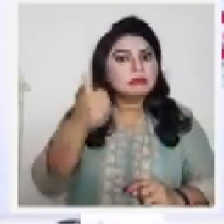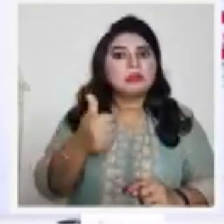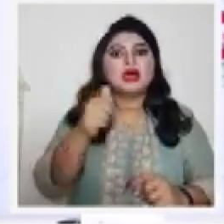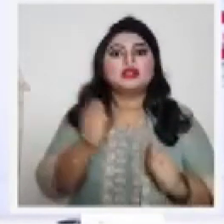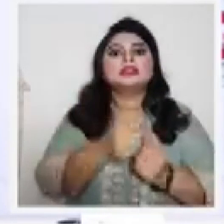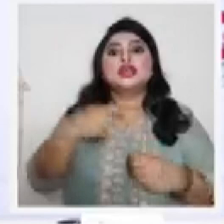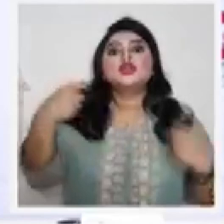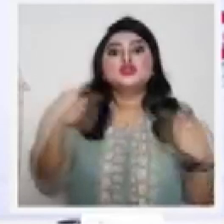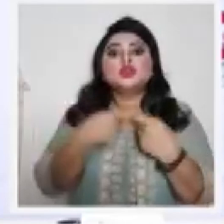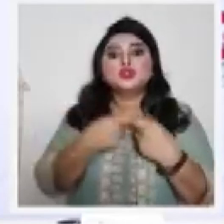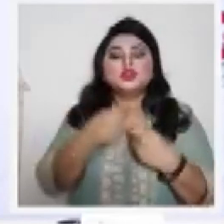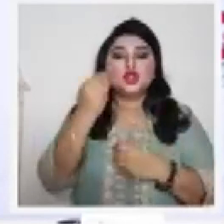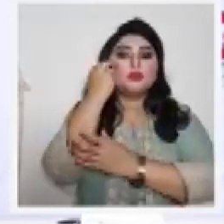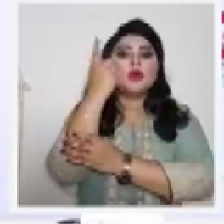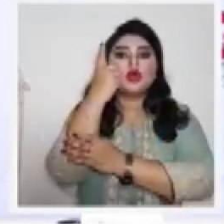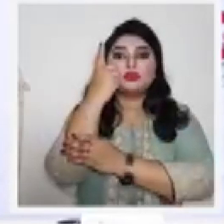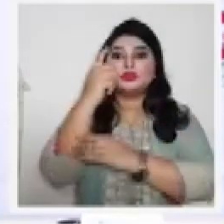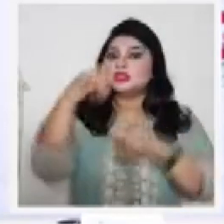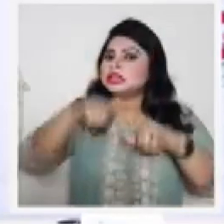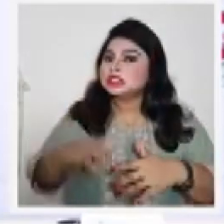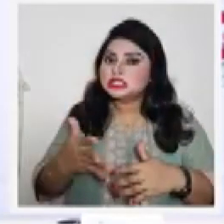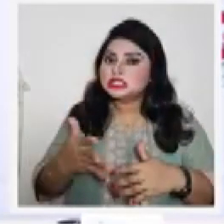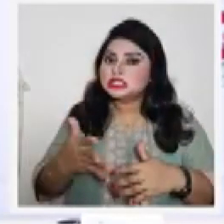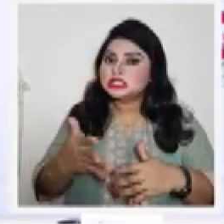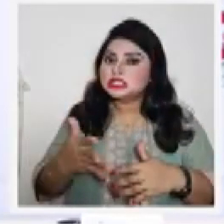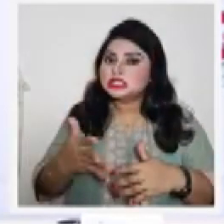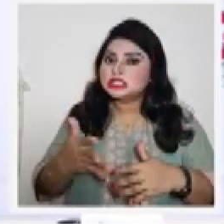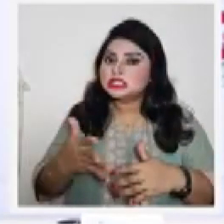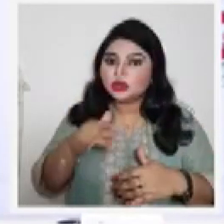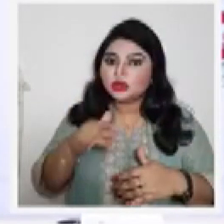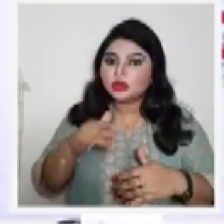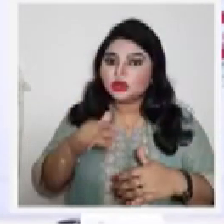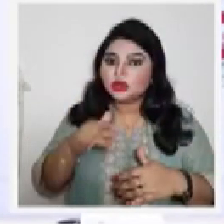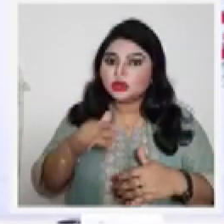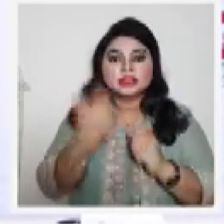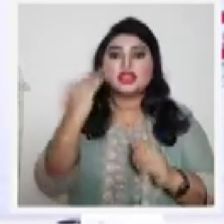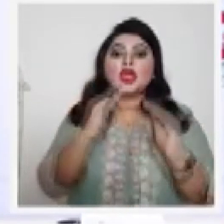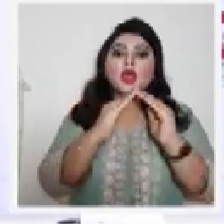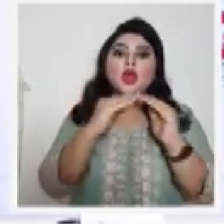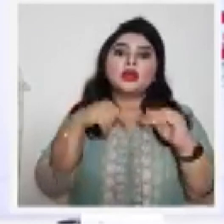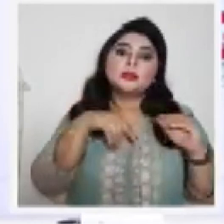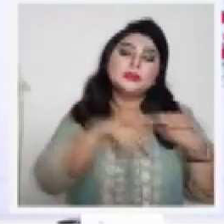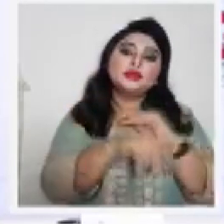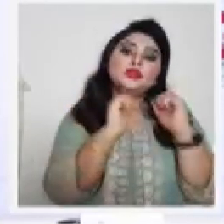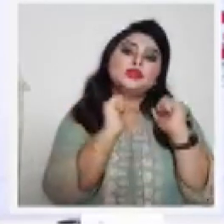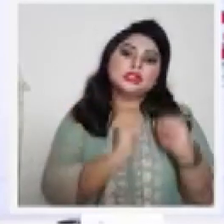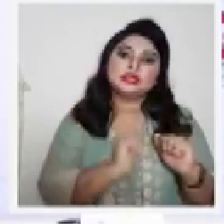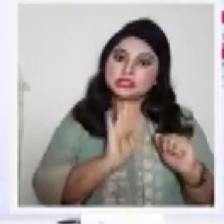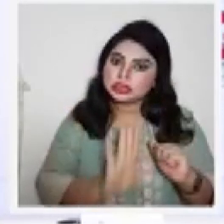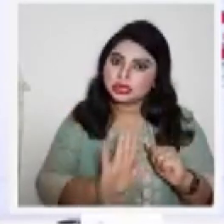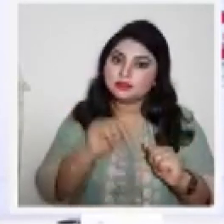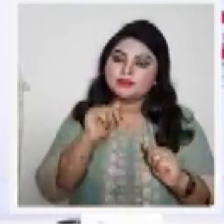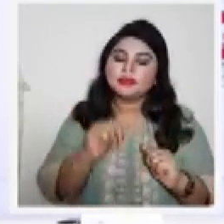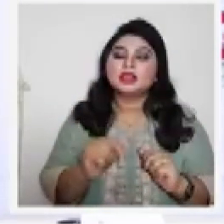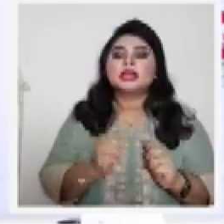চলাকালে বঙ্গবন্ধুর অনুপস্থিতিতে বাঙালি মুক্তি সংগ্রামকে এগিয়ে নিতে গৃহবন্দী অবস্থায়ও তিনি অসাধারণ ভূমিকা রেখেছেন।